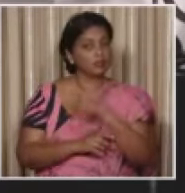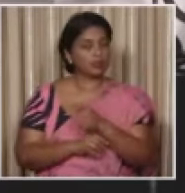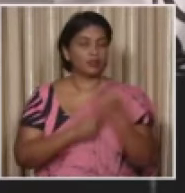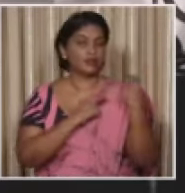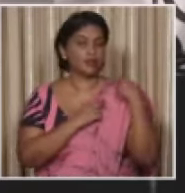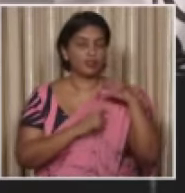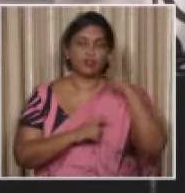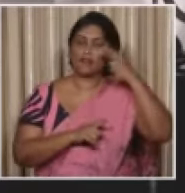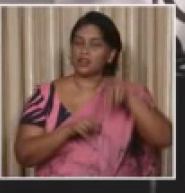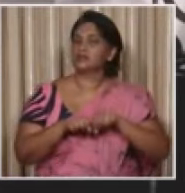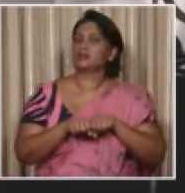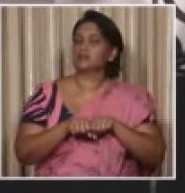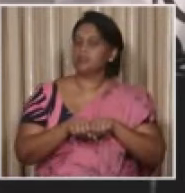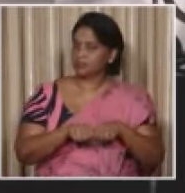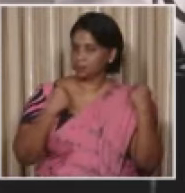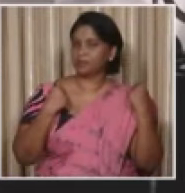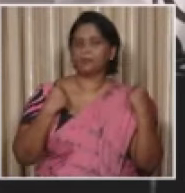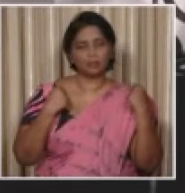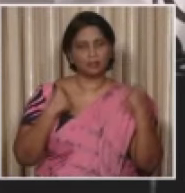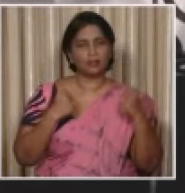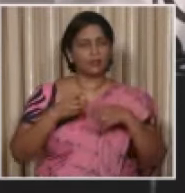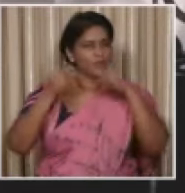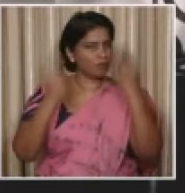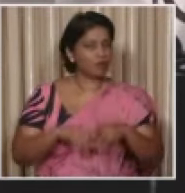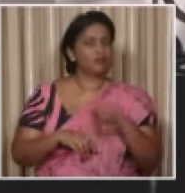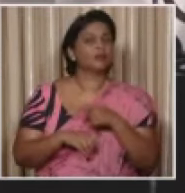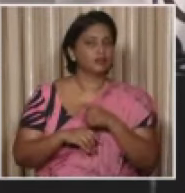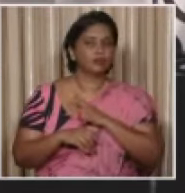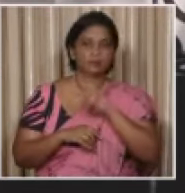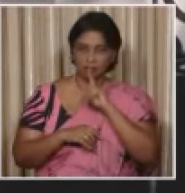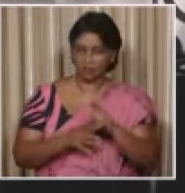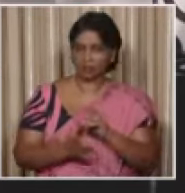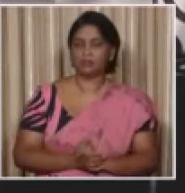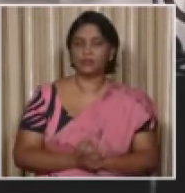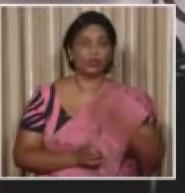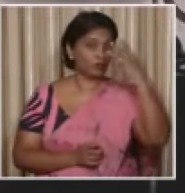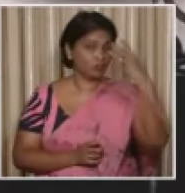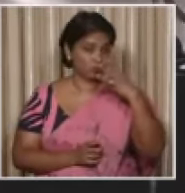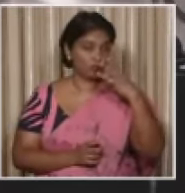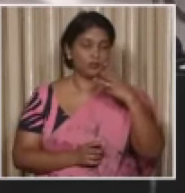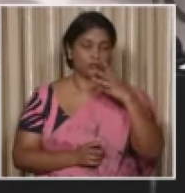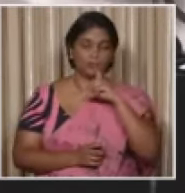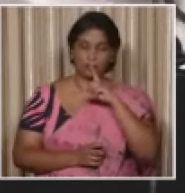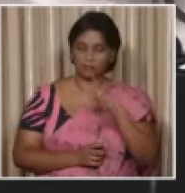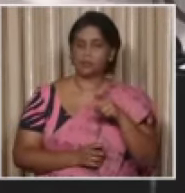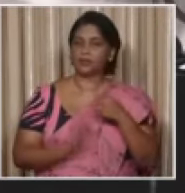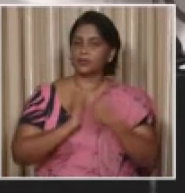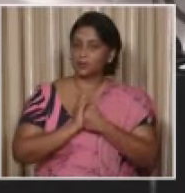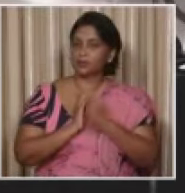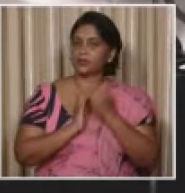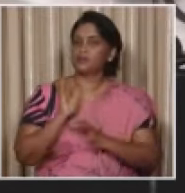කර්මත පටවපු විශ්වාසයත් කඩ කරලා බංග කරගෙන තියෙනවා කියන එක ප්‍රකාශ කරන්න ඕනේ තුන්වෙනි කාරණේ තමයි මුලාසන